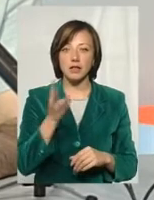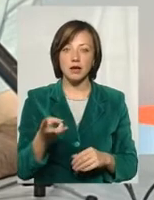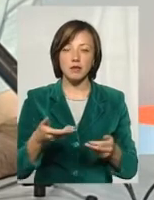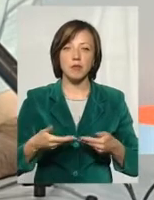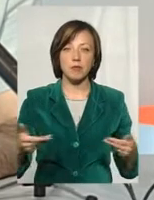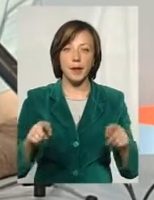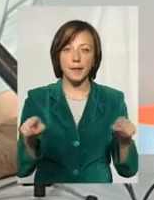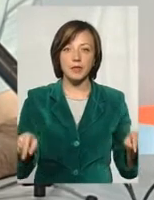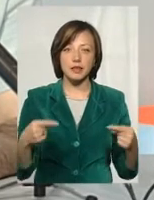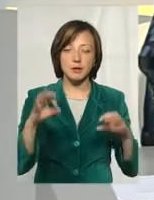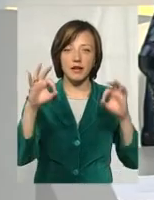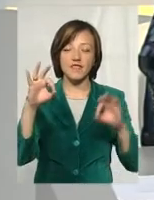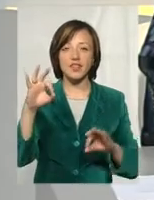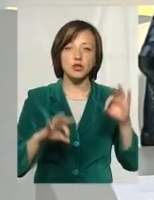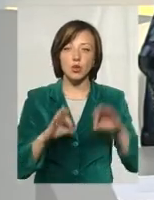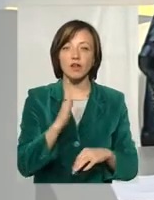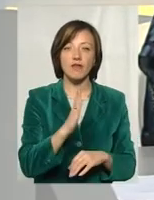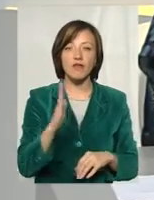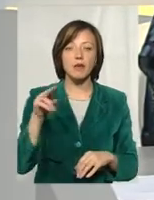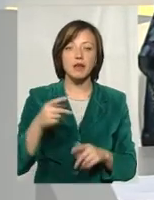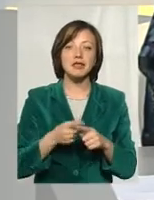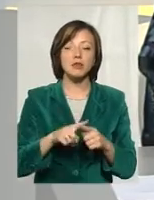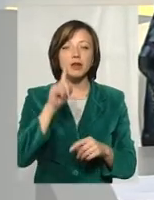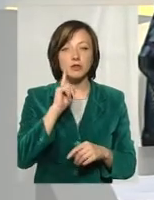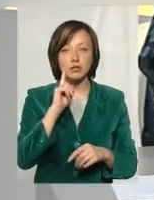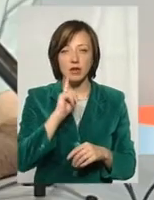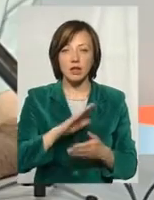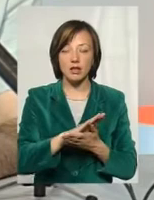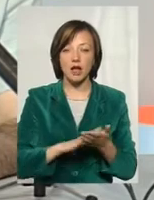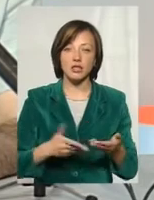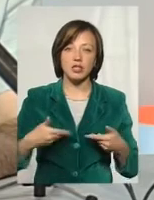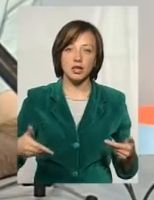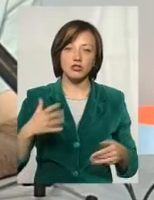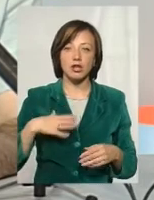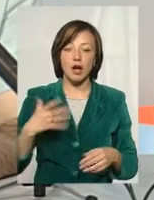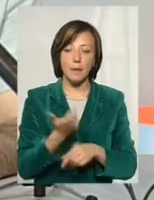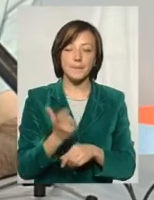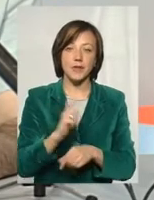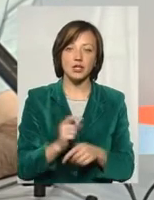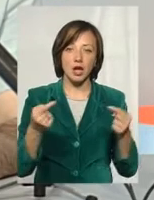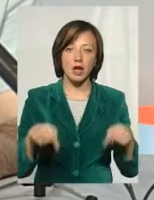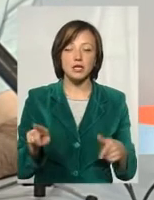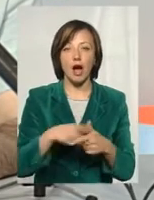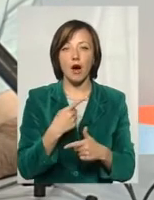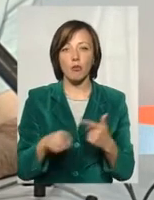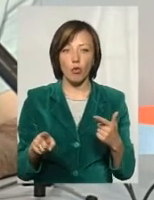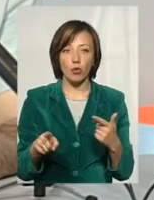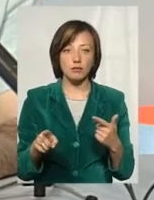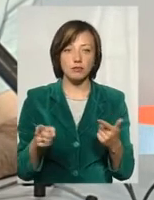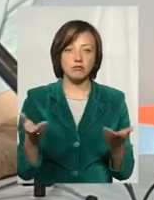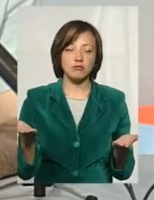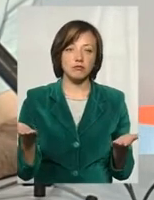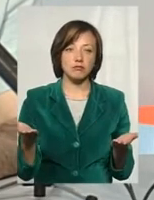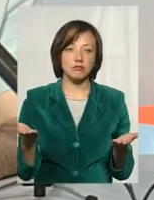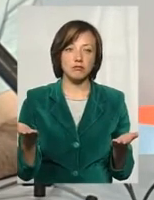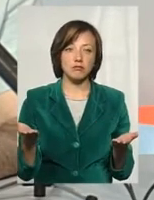піднімемо відсоток ВВП. Але це буде тимчасове явище, далі нас чекає або ще більша криза, або навіть і...